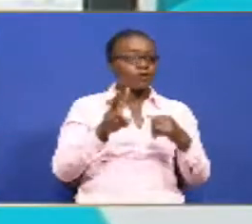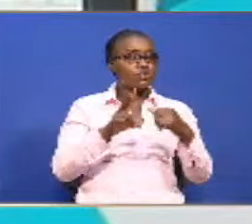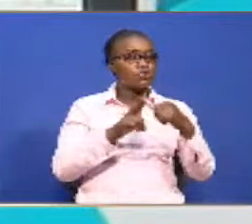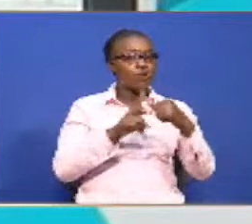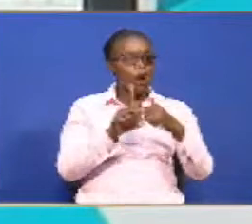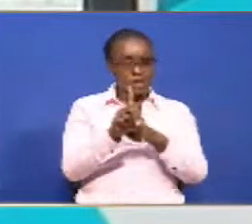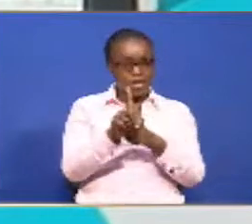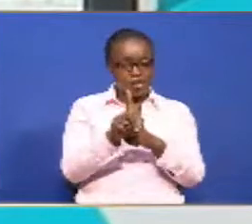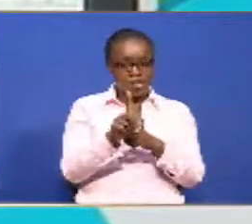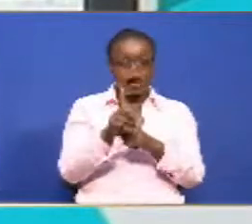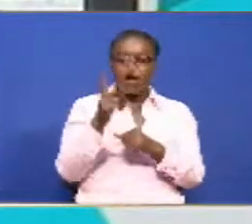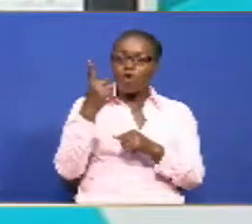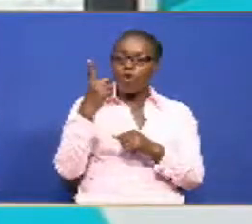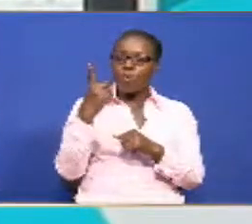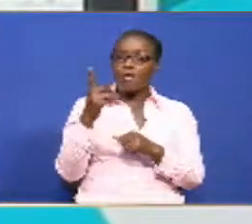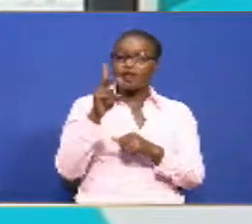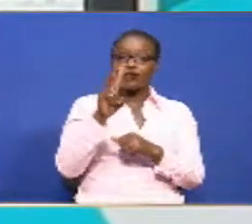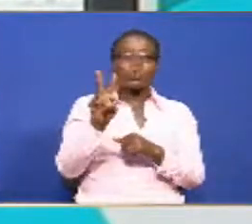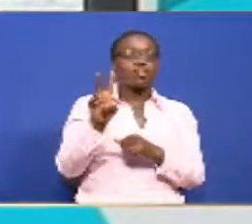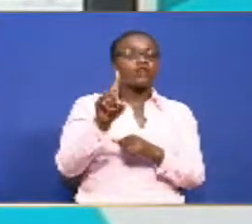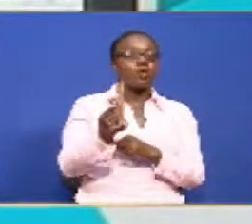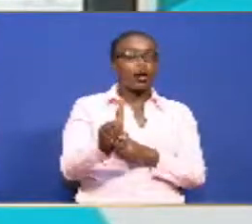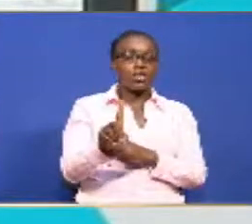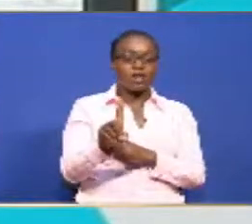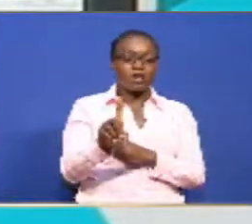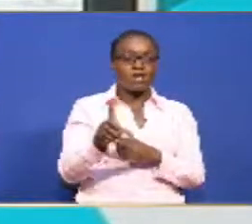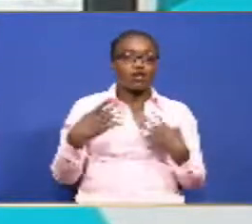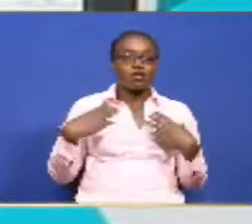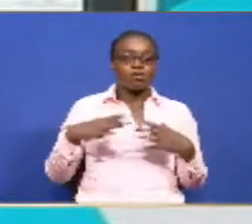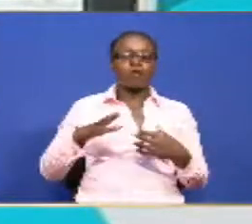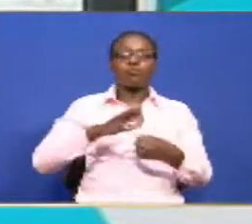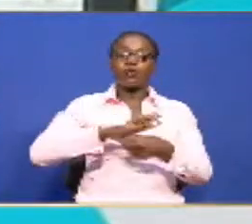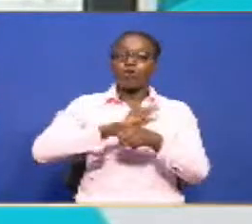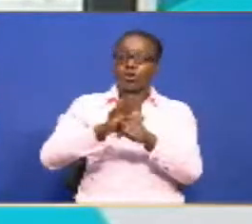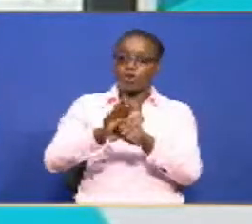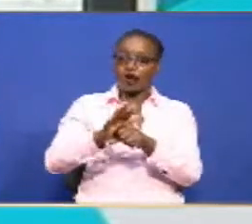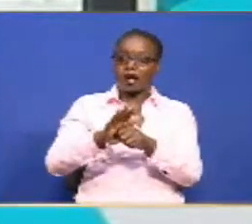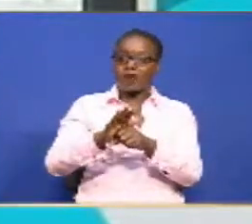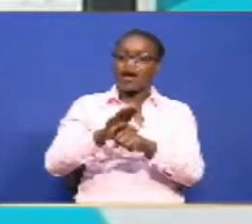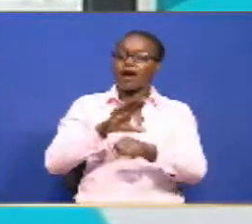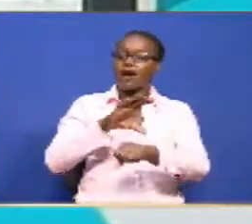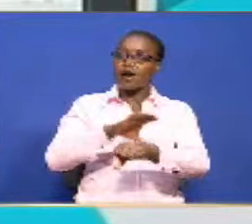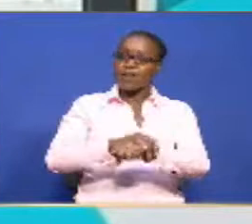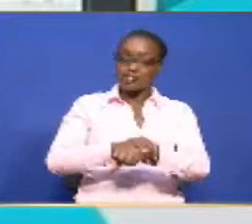121 ambao wamepatikana na virusi vya korona, huku watu